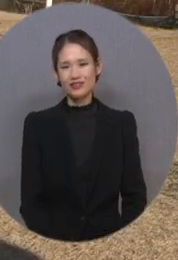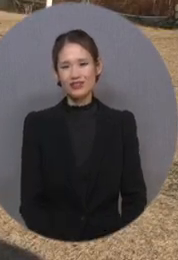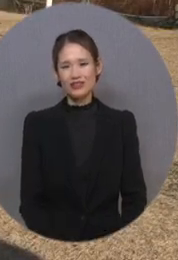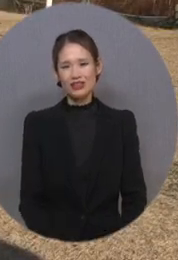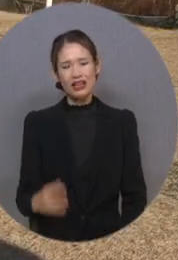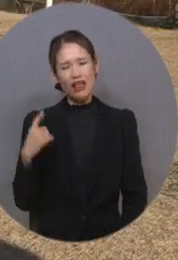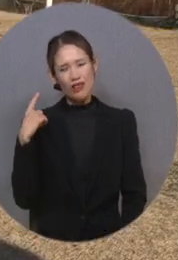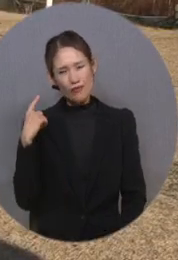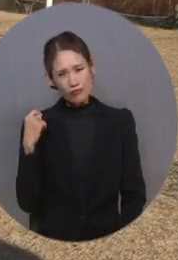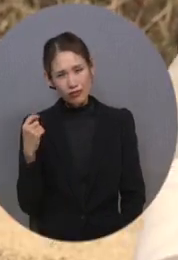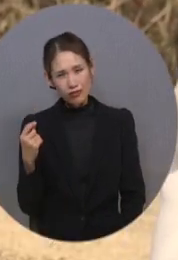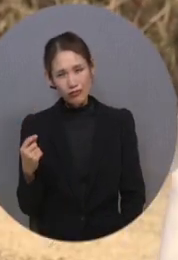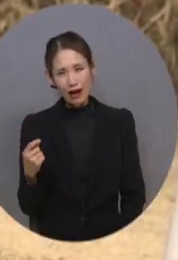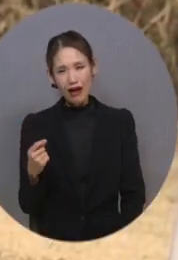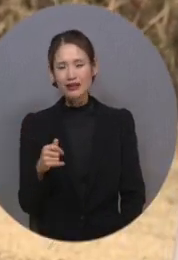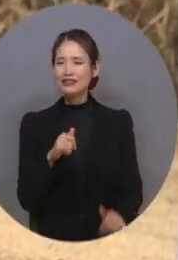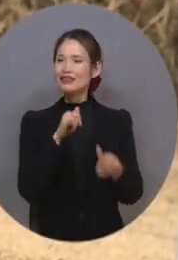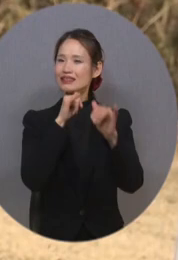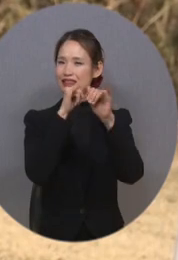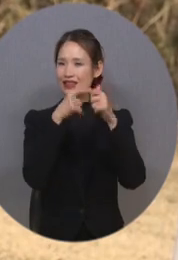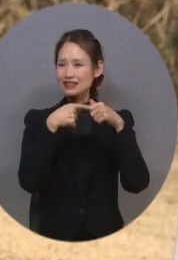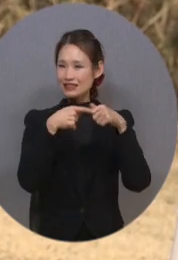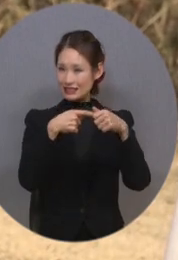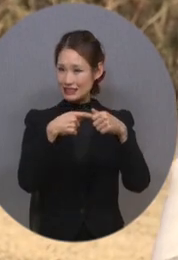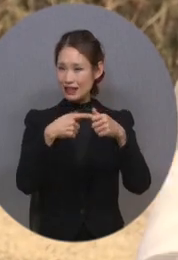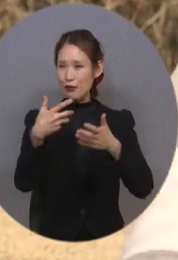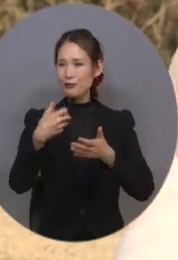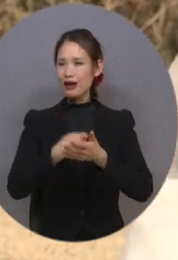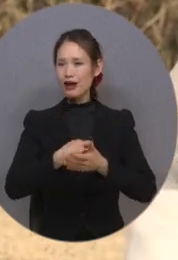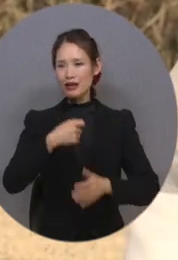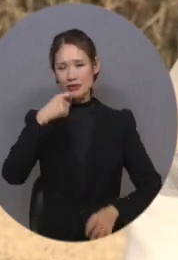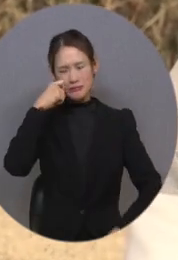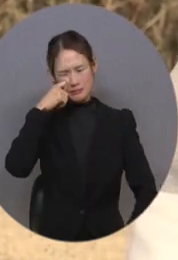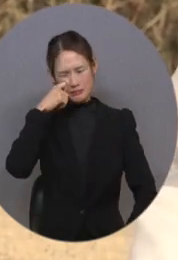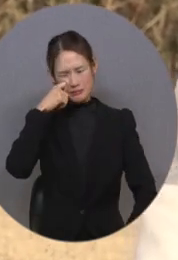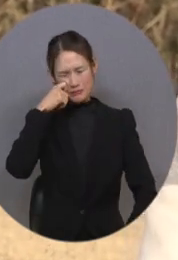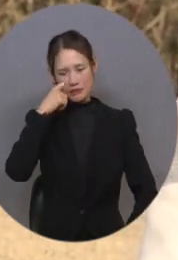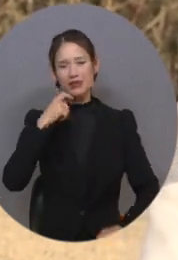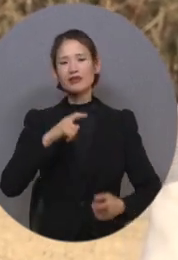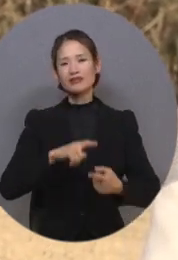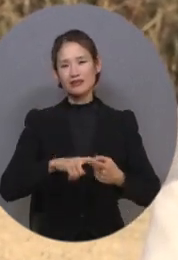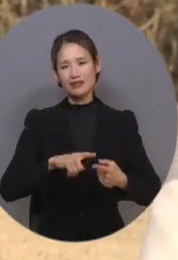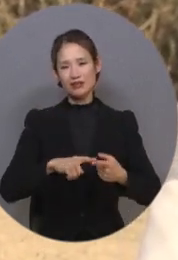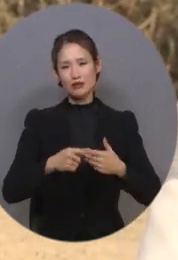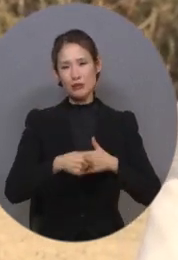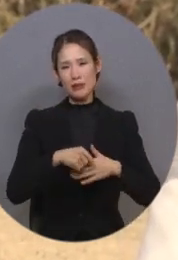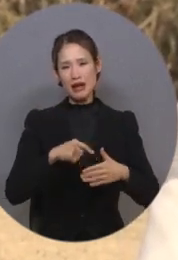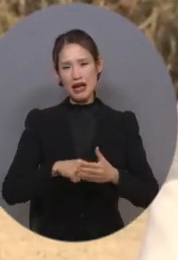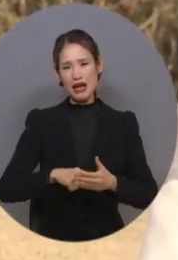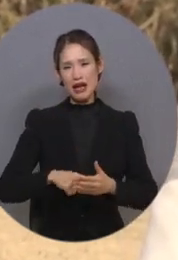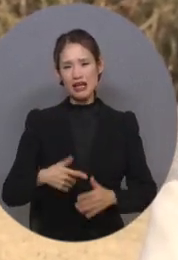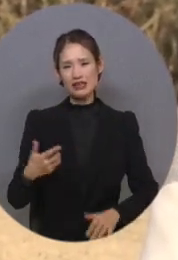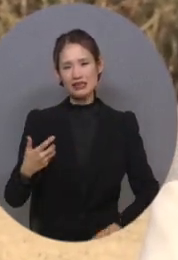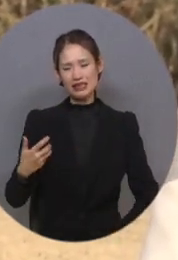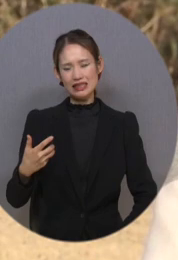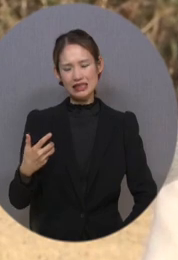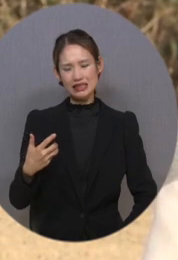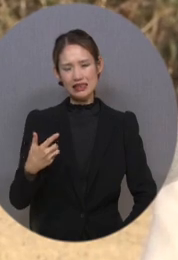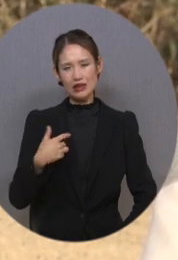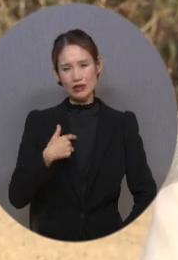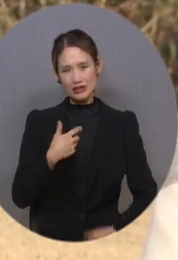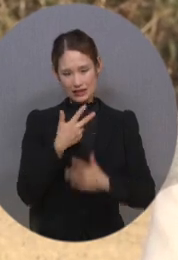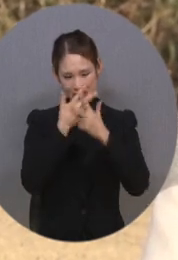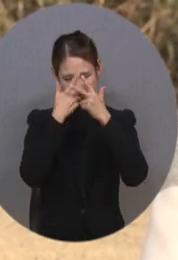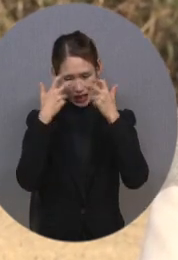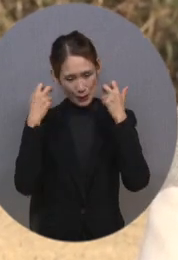아직도 우승을 못한 게 너무 이게 아직도 가슴이 아파서 아래서 오늘 잠을